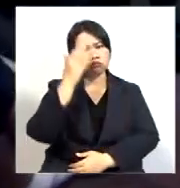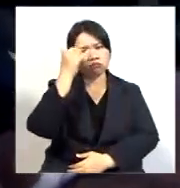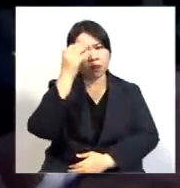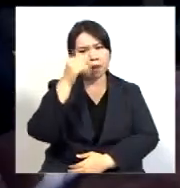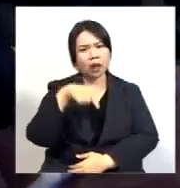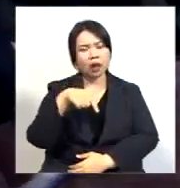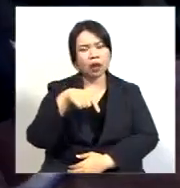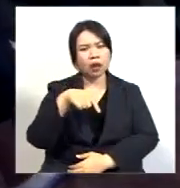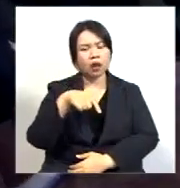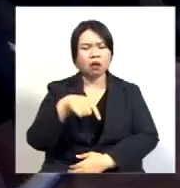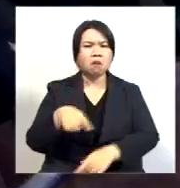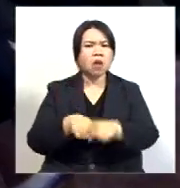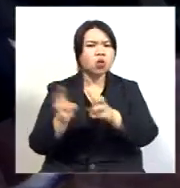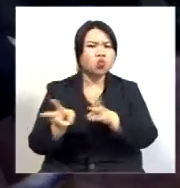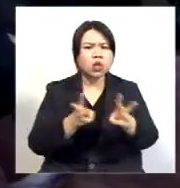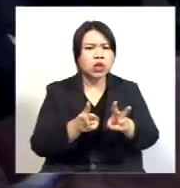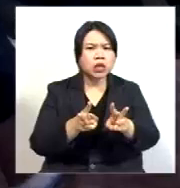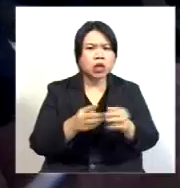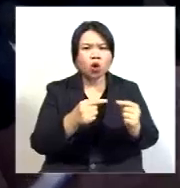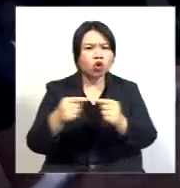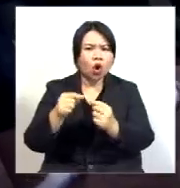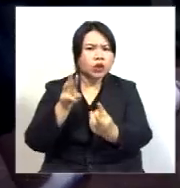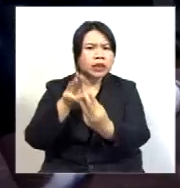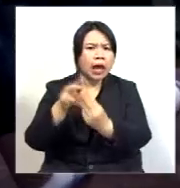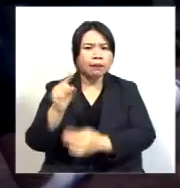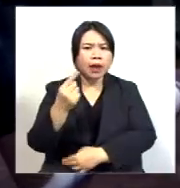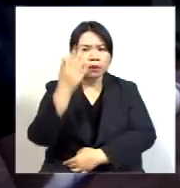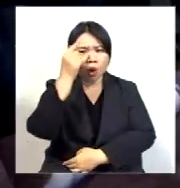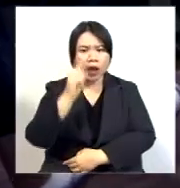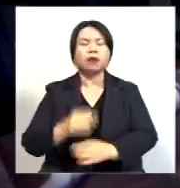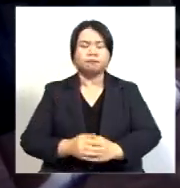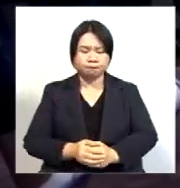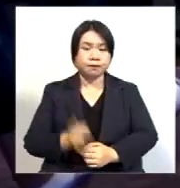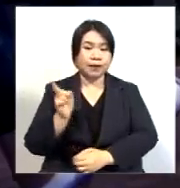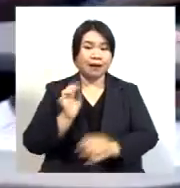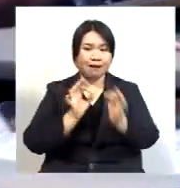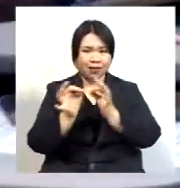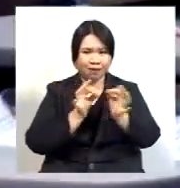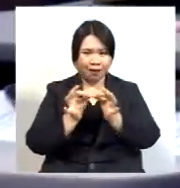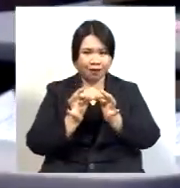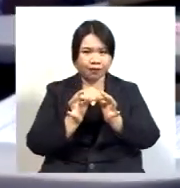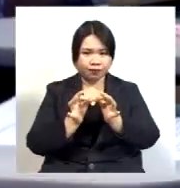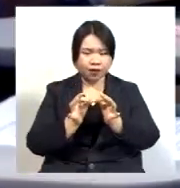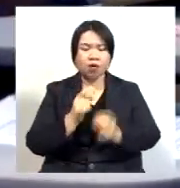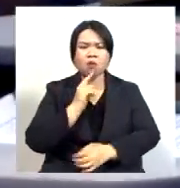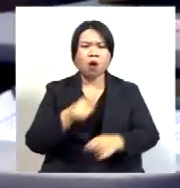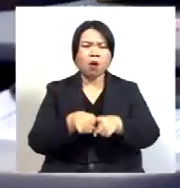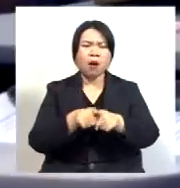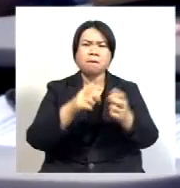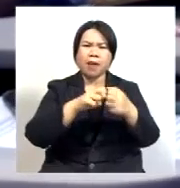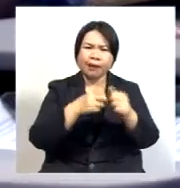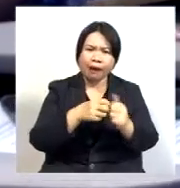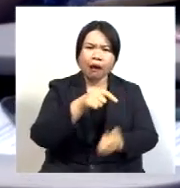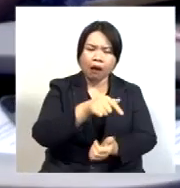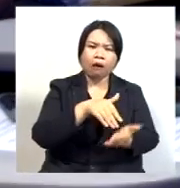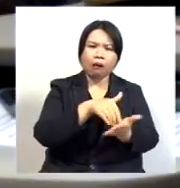ต้องใช้ทางออกเรื่องของการต่อสัญญานั่นก็คือท่านชี้แจงนะคะว่าเรื่องดังกล่าวเนี่ยจะเป็นการปิดจุดอ่อน